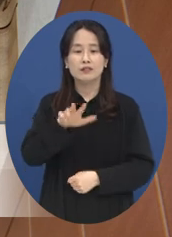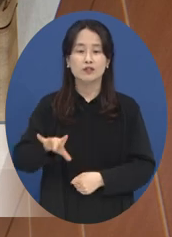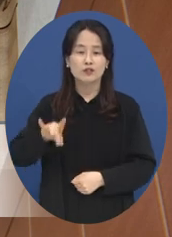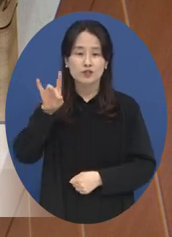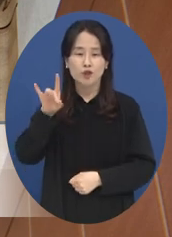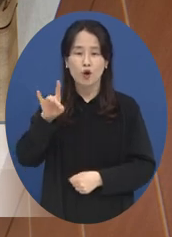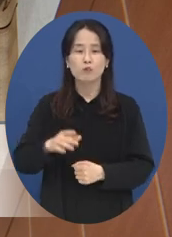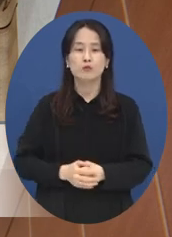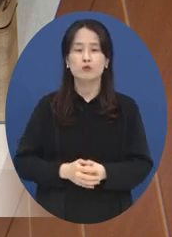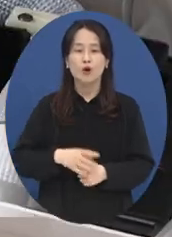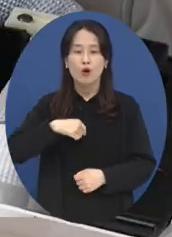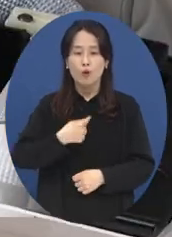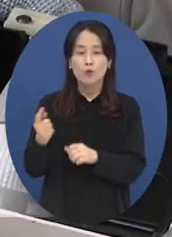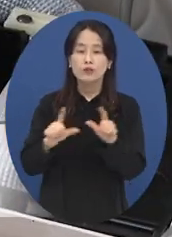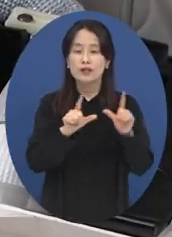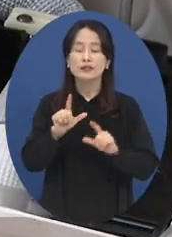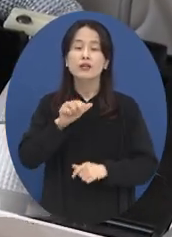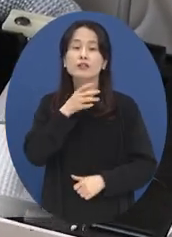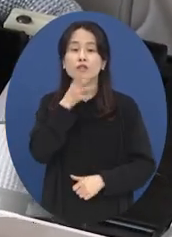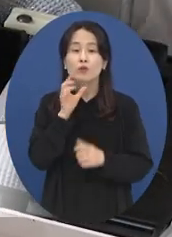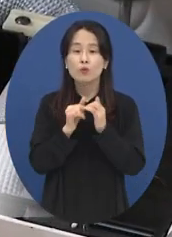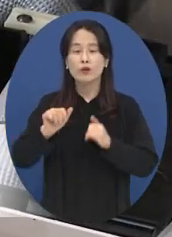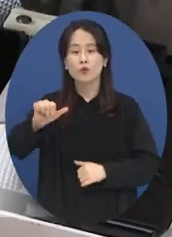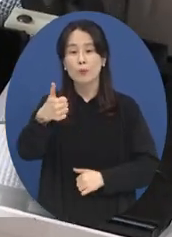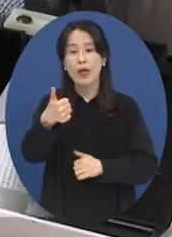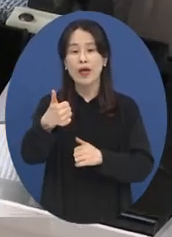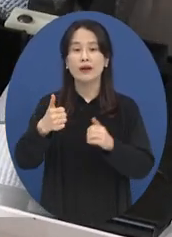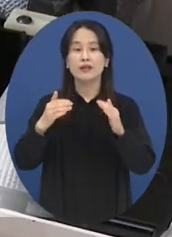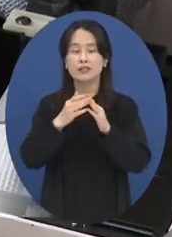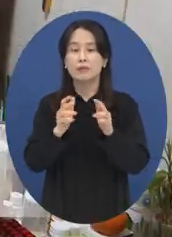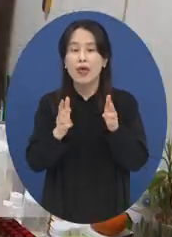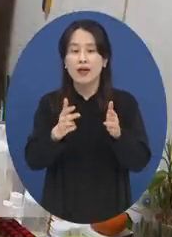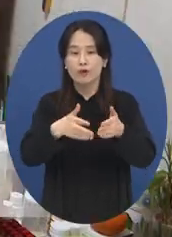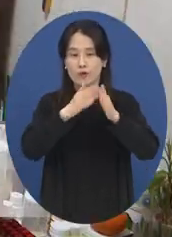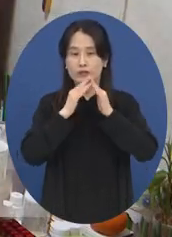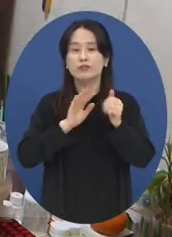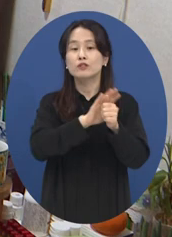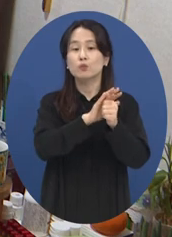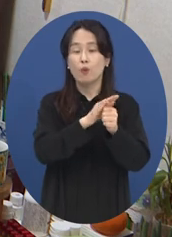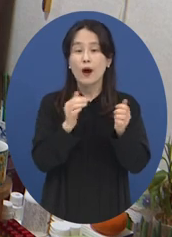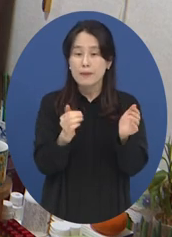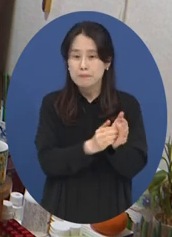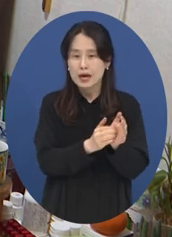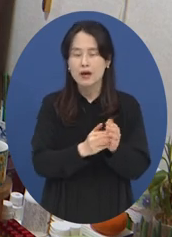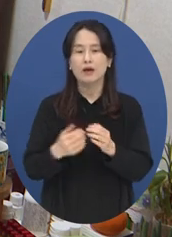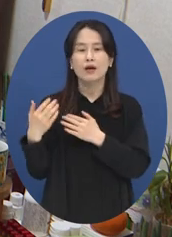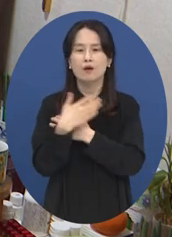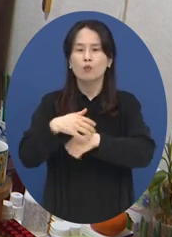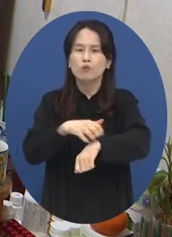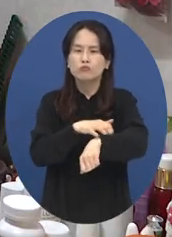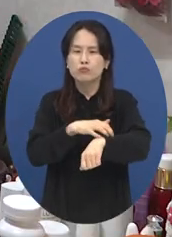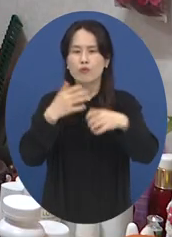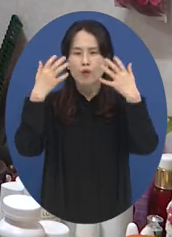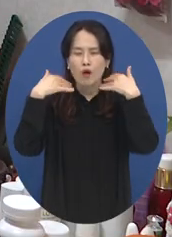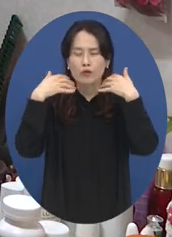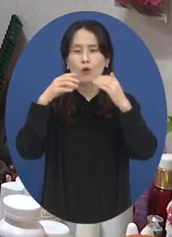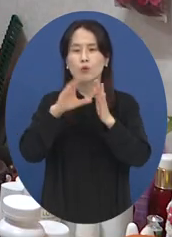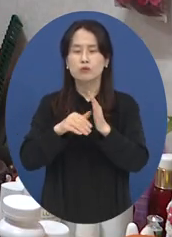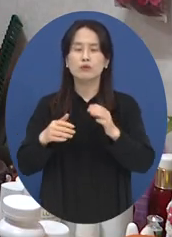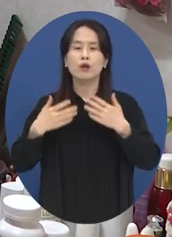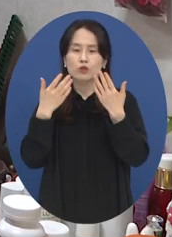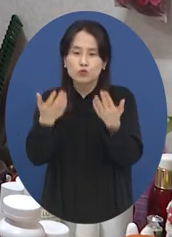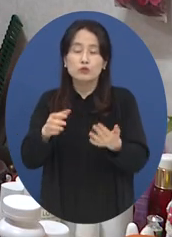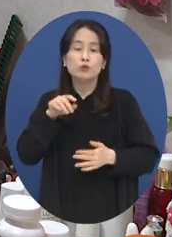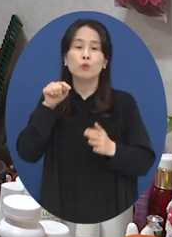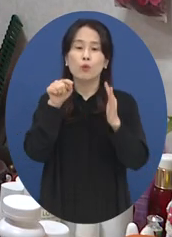지난해 전국 처음으로 저소득 홀몸어르신 500여 가구의 에어컨 설치를 지원했습니다 거동이 불편해 폭염 해도 무더위